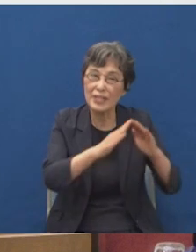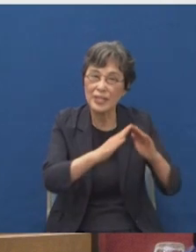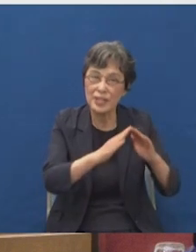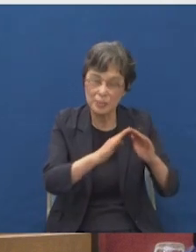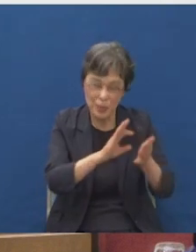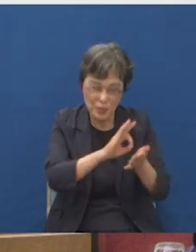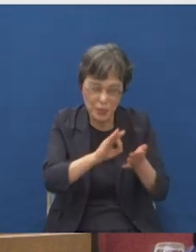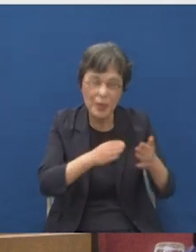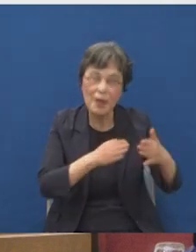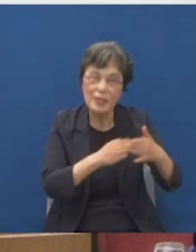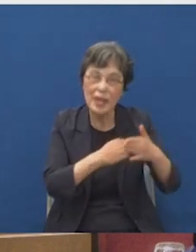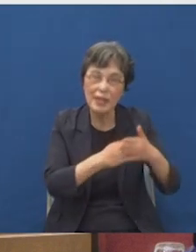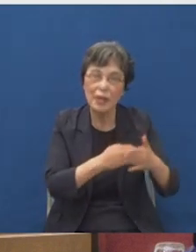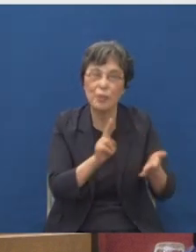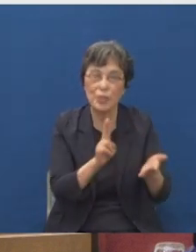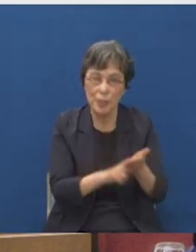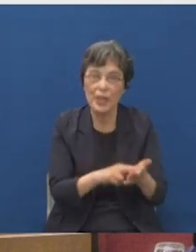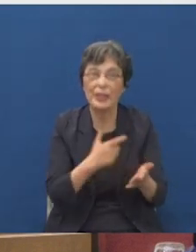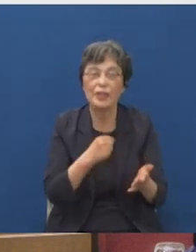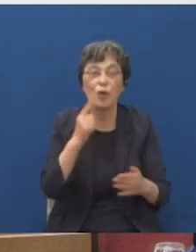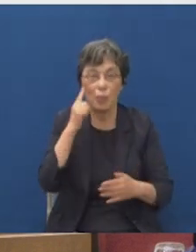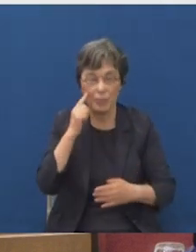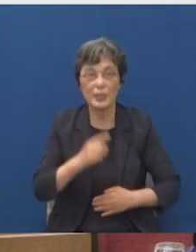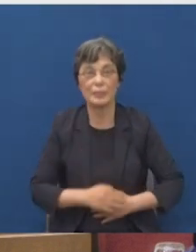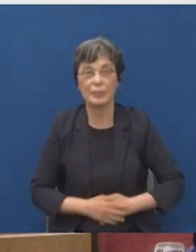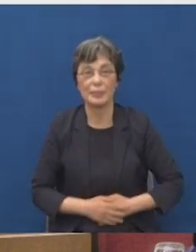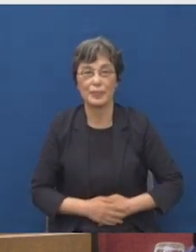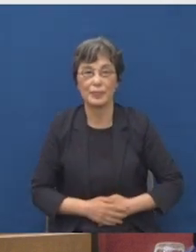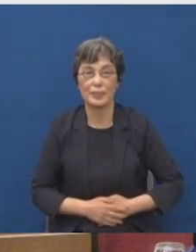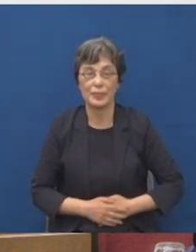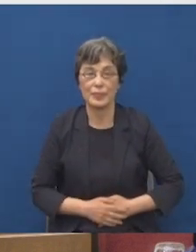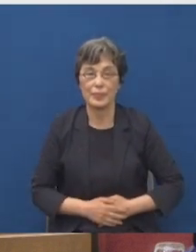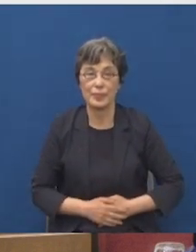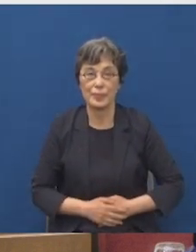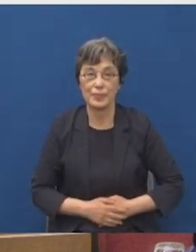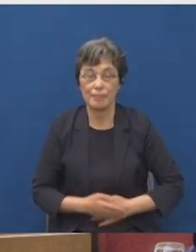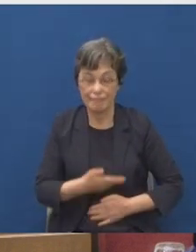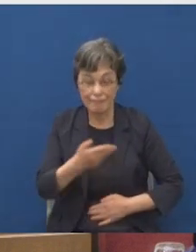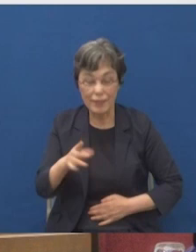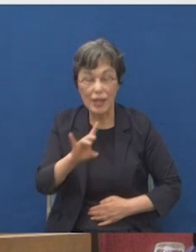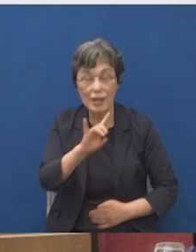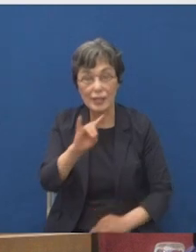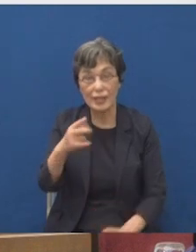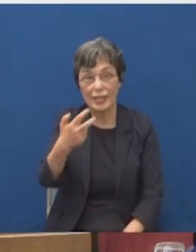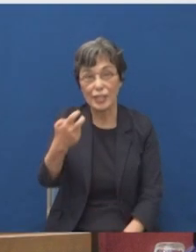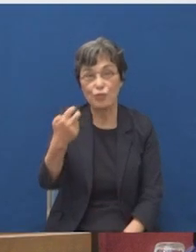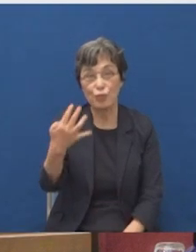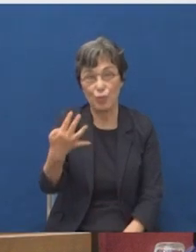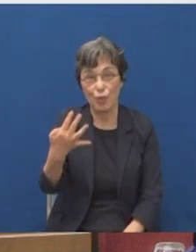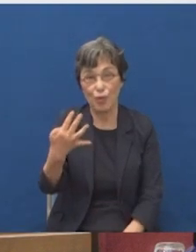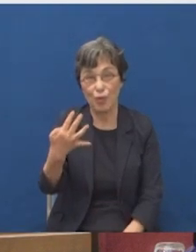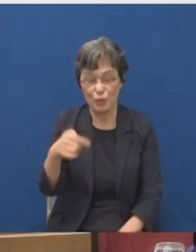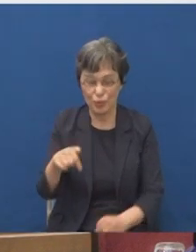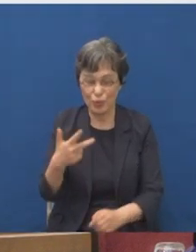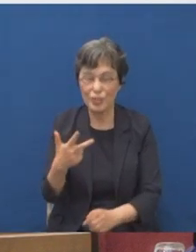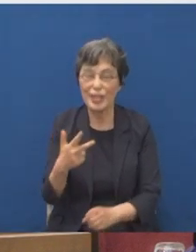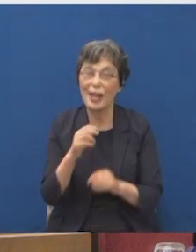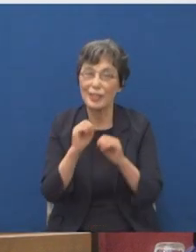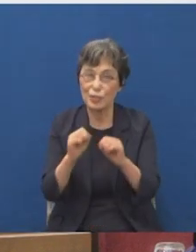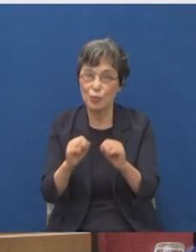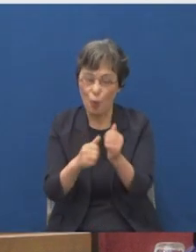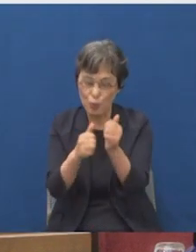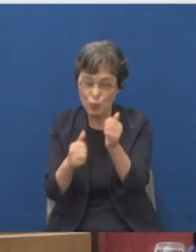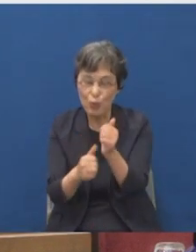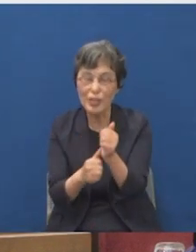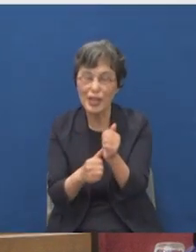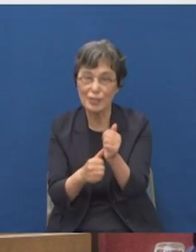等の制限を定めようとするものでございます。次に議第74号、京都市執行機関の付属機関